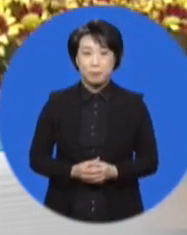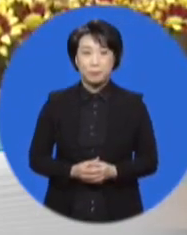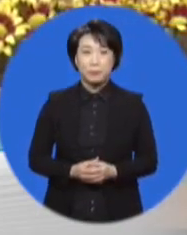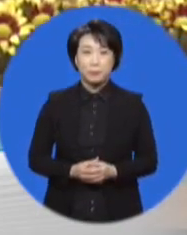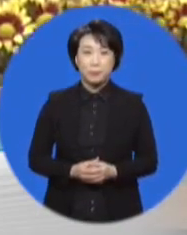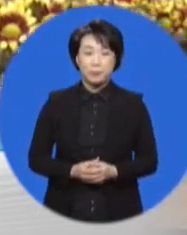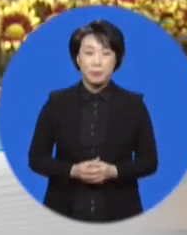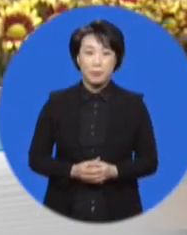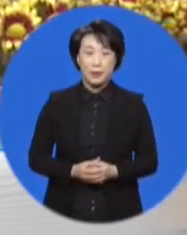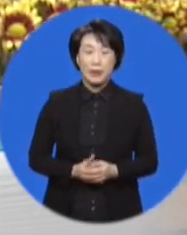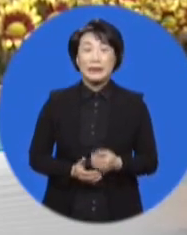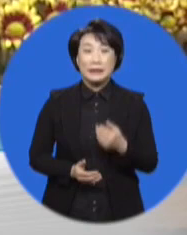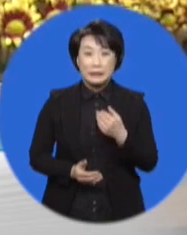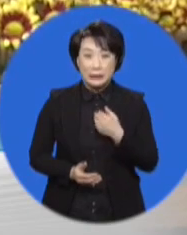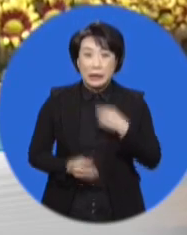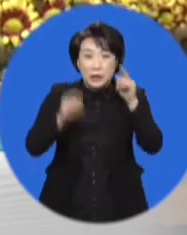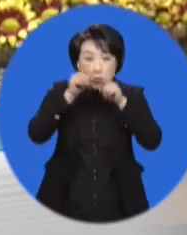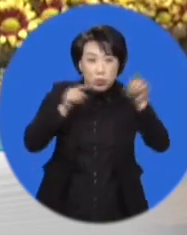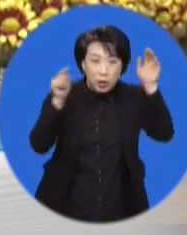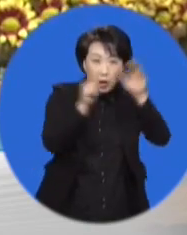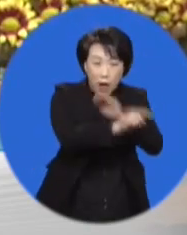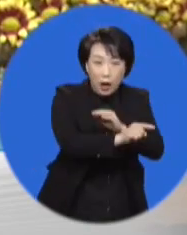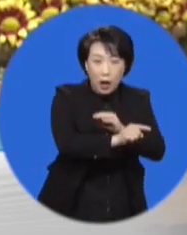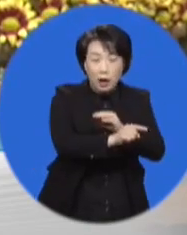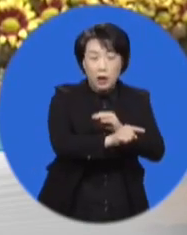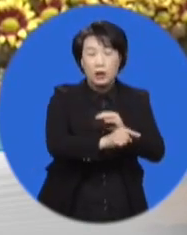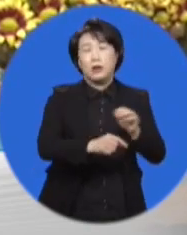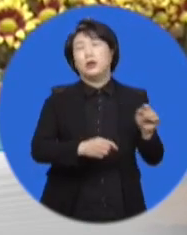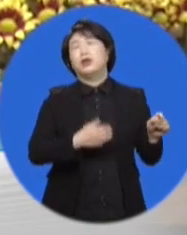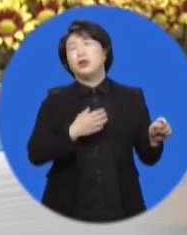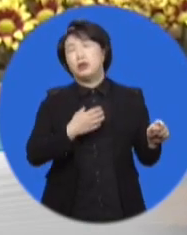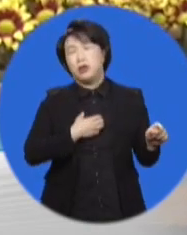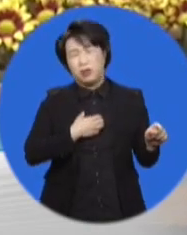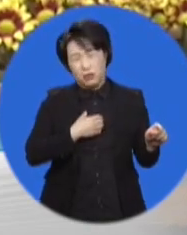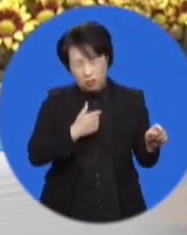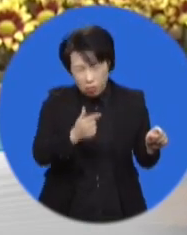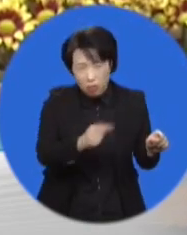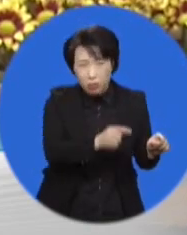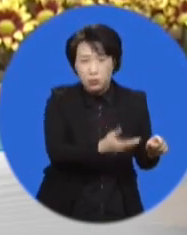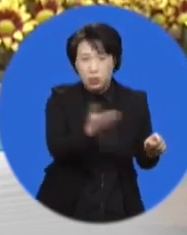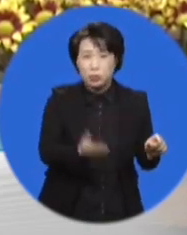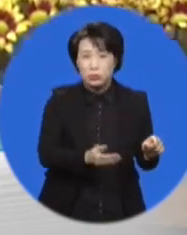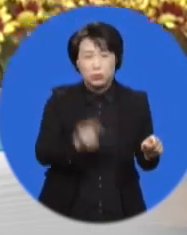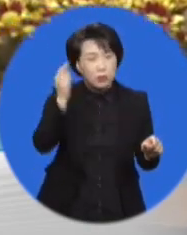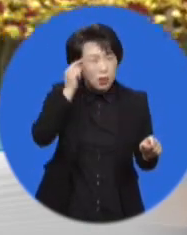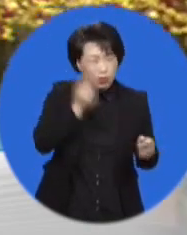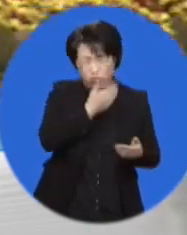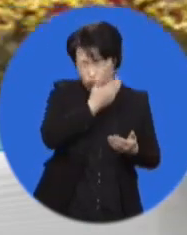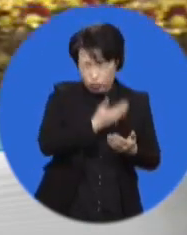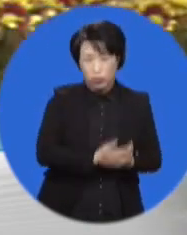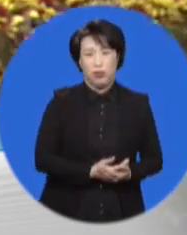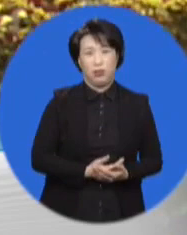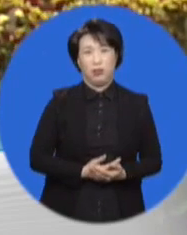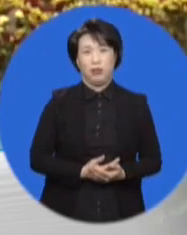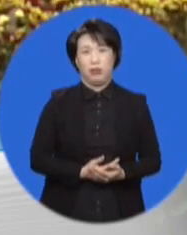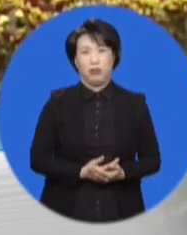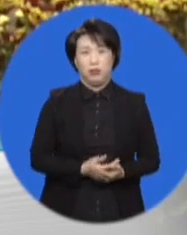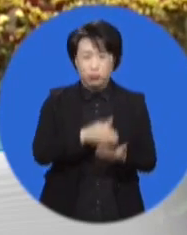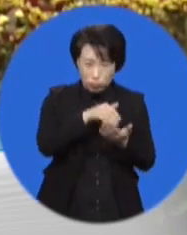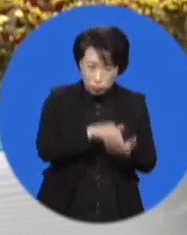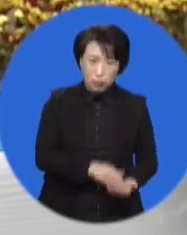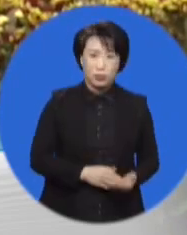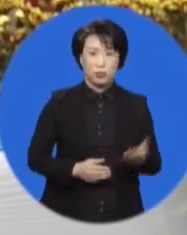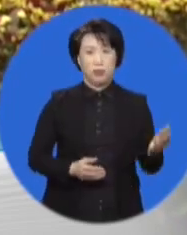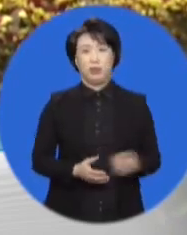반드시 나는 지옥 갈 수 있다는 데 대해서 심각하게 생각해야 됩니다.